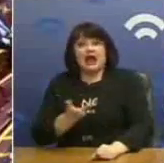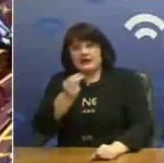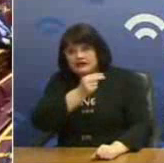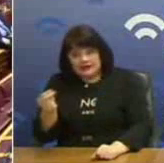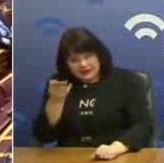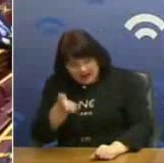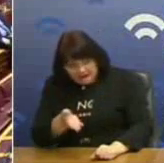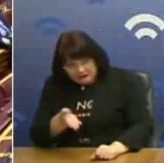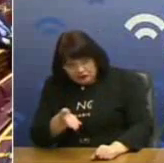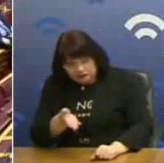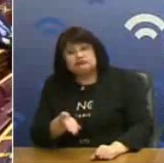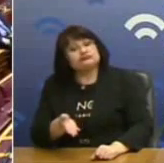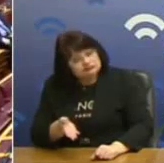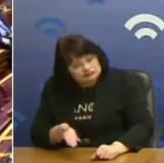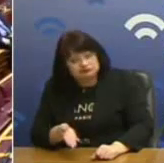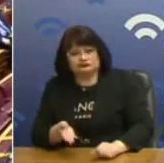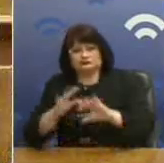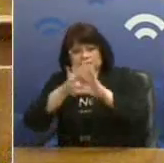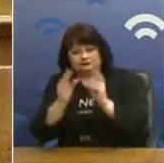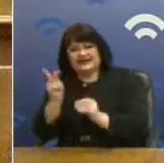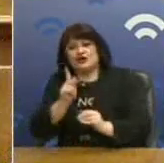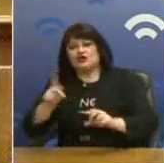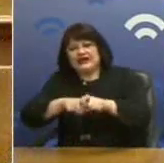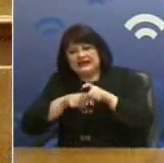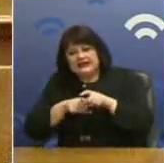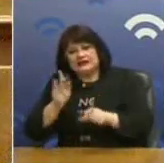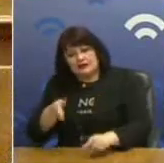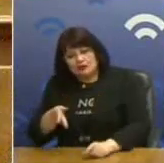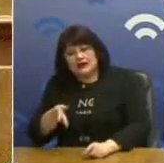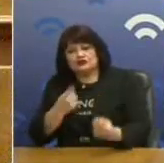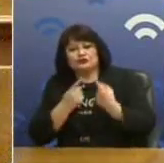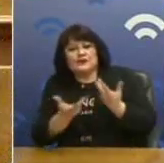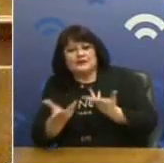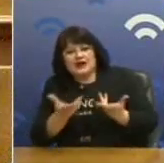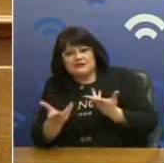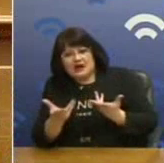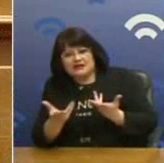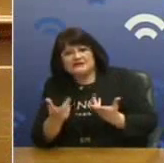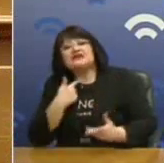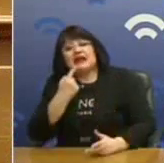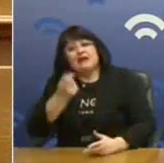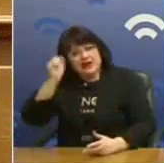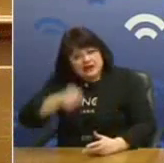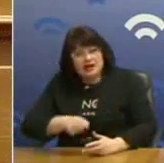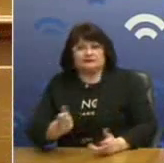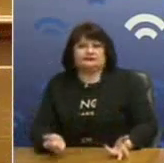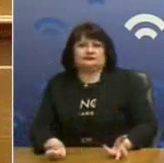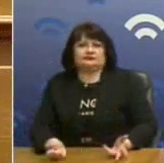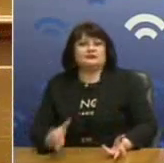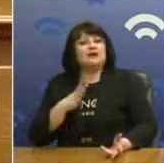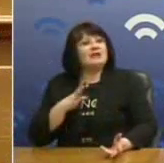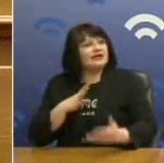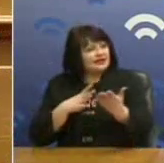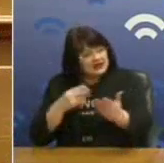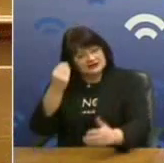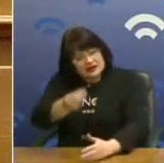να δώσουμε στους συλλογικούς, στους κοινωνικούς εταίρους τη δυνατότητα να διαπραγματευτούν, υπό αυτόν τον όρο εμείς λέμε ναι. Και αν θέλετε, να καταθέσουμε και